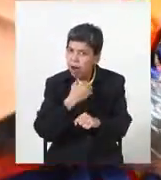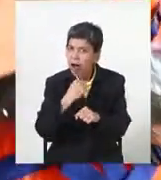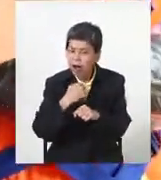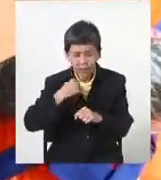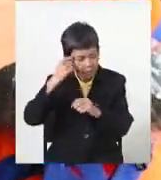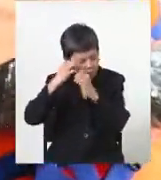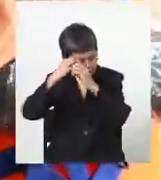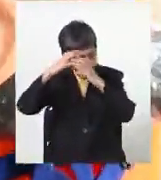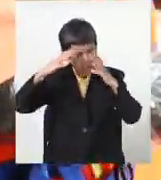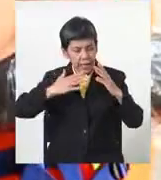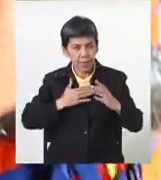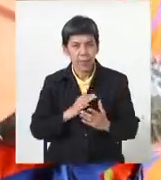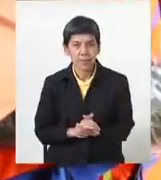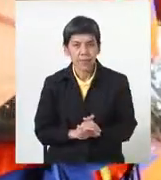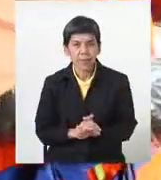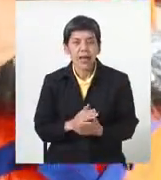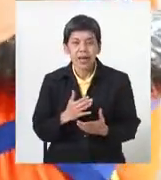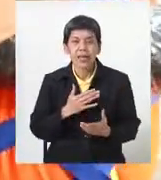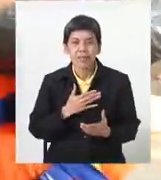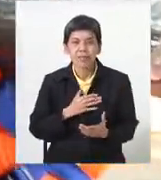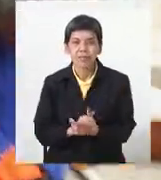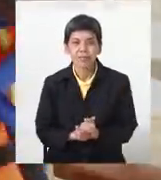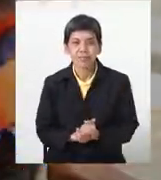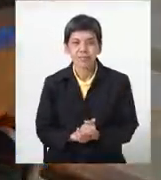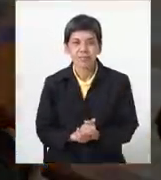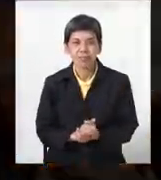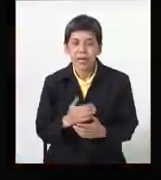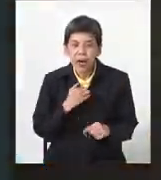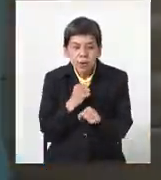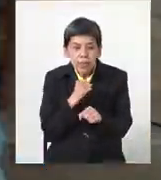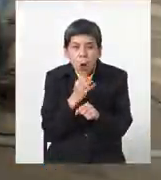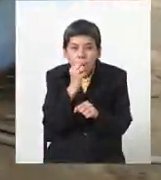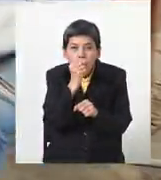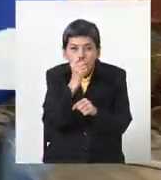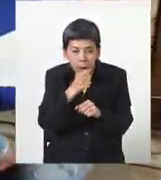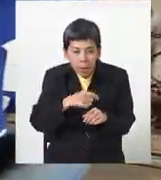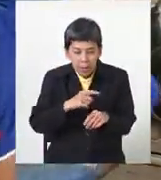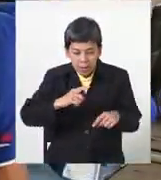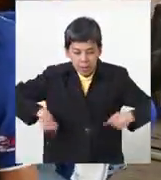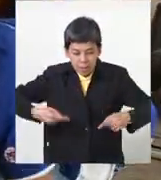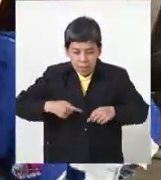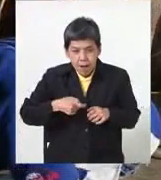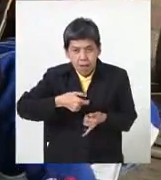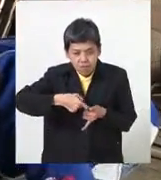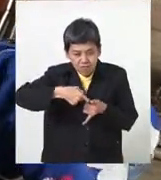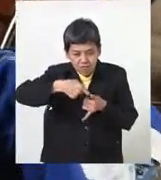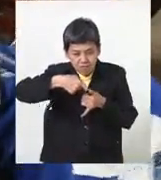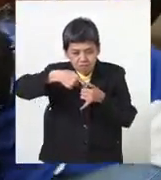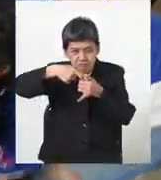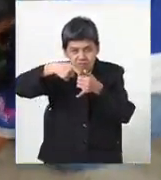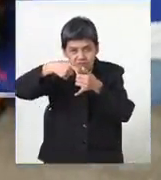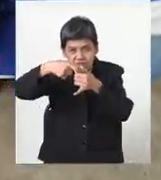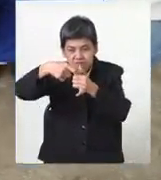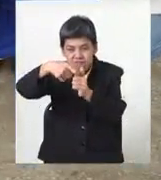มีอยู่เตยังมีอยู่ก็ให้ภูมิปัญญาเาบ้านก็ช่วยกันทำทำก็ลอกอ้อยลงหย่อนลงเรือแล้วก็ขับ